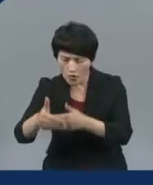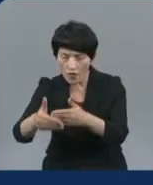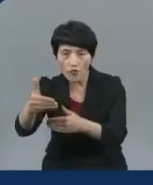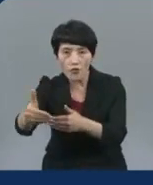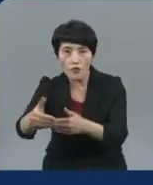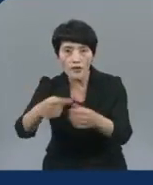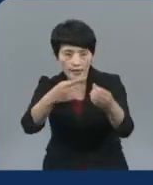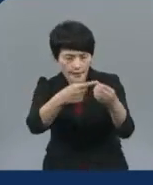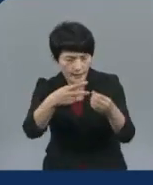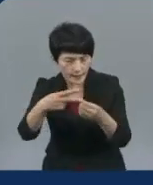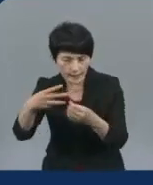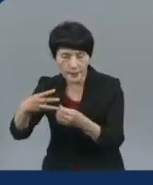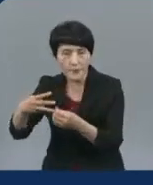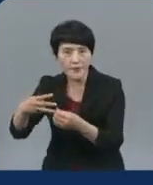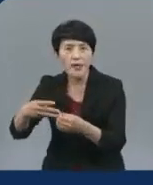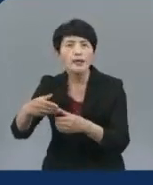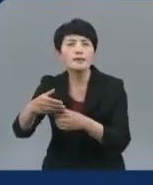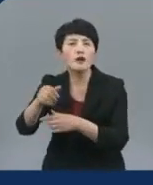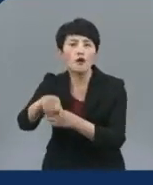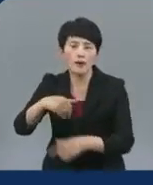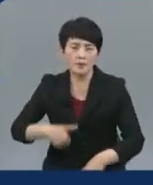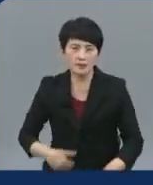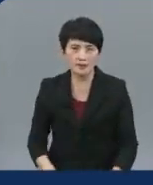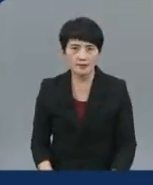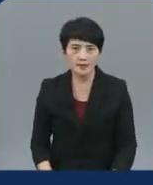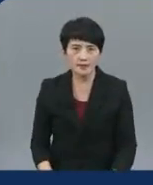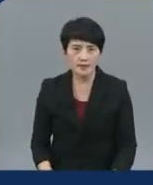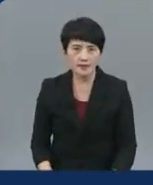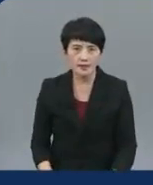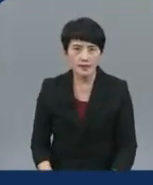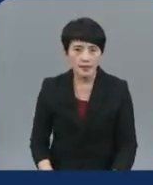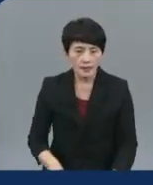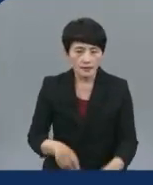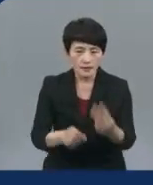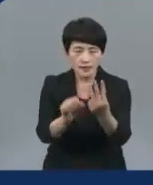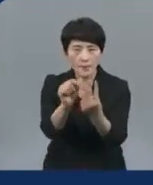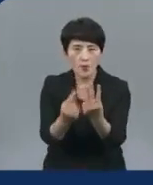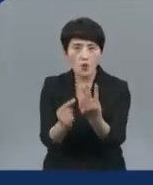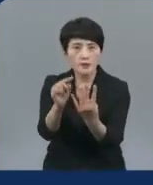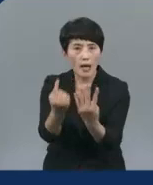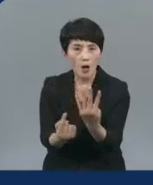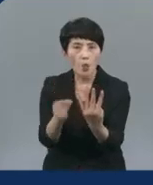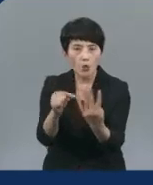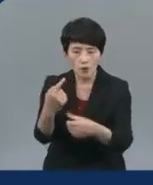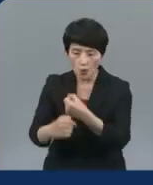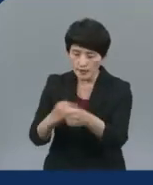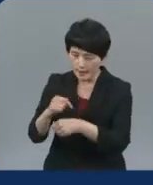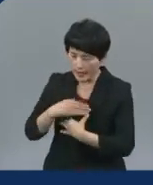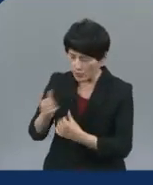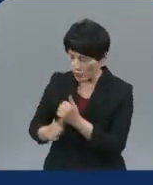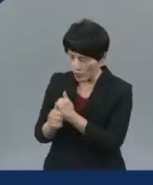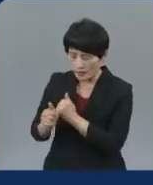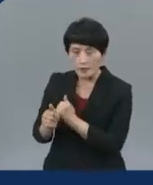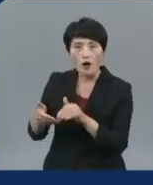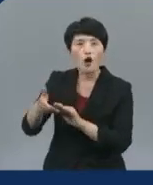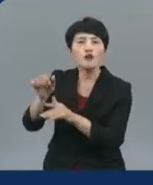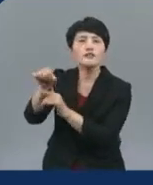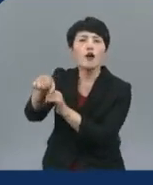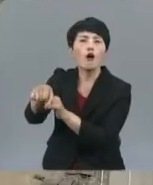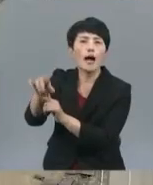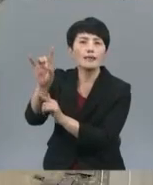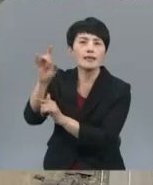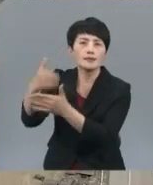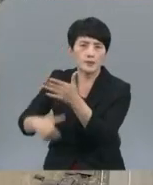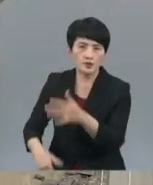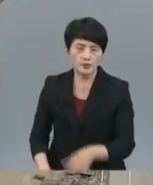2022 nhà máy số 3 và số 4 sẽ được xây dựng ngay bên cạnh nhà máy số 1 dự án xây dựng nhà máy điện nguyên tử phải được thông qua